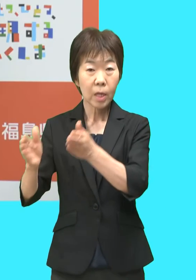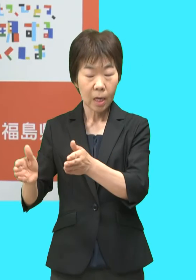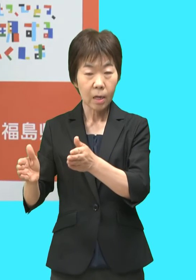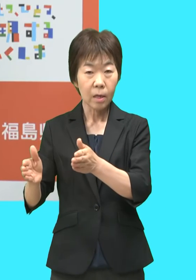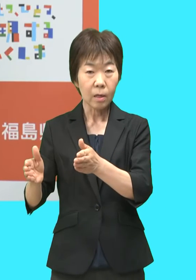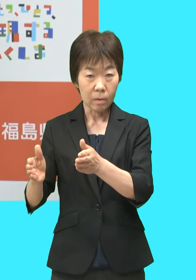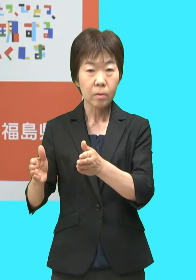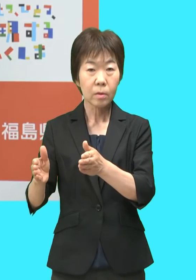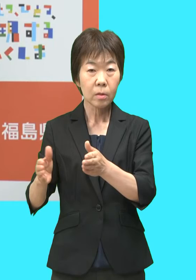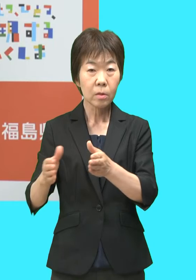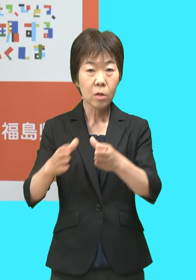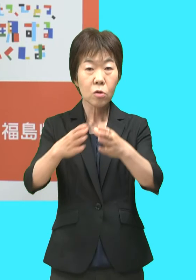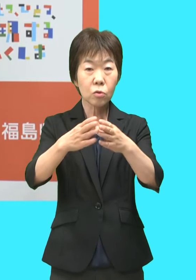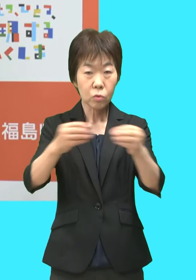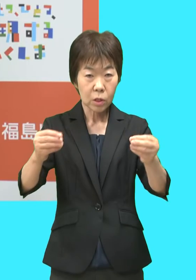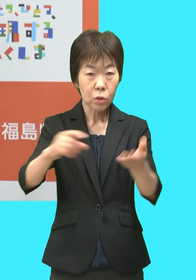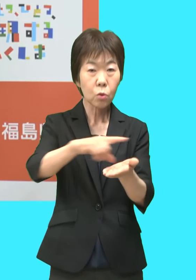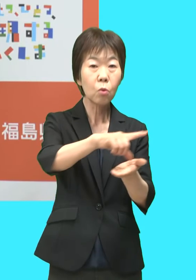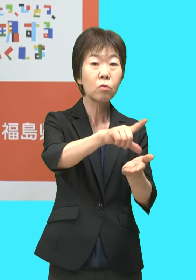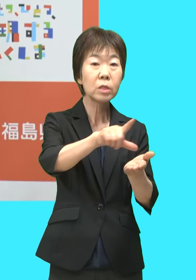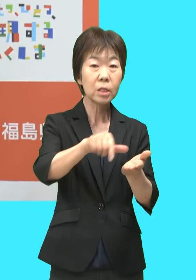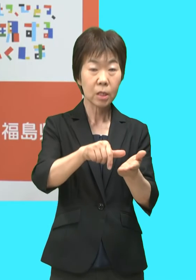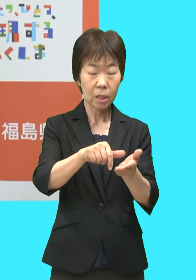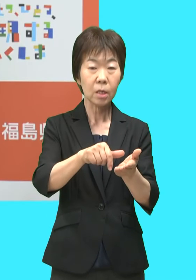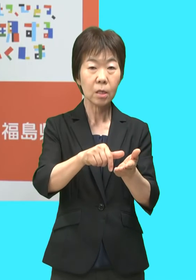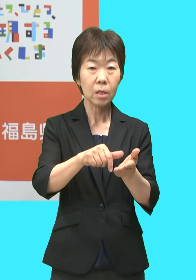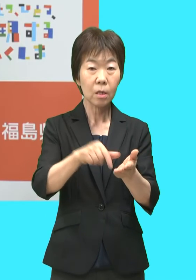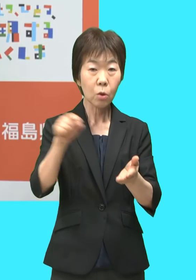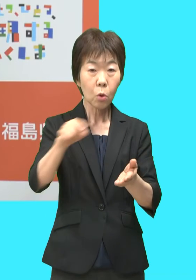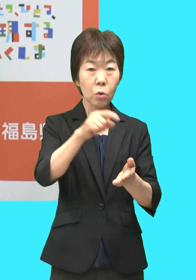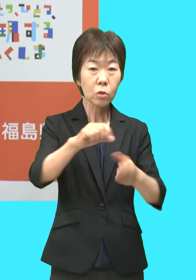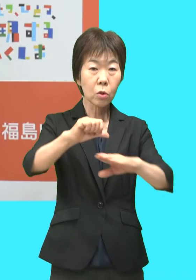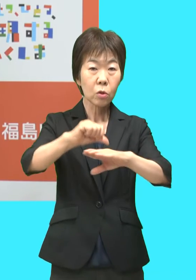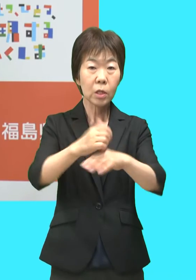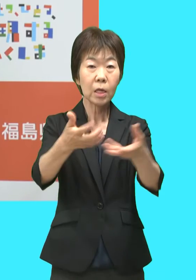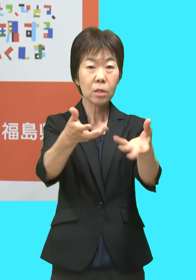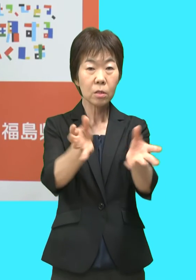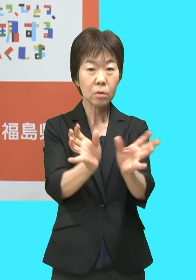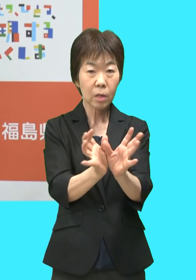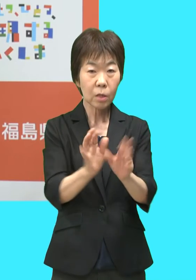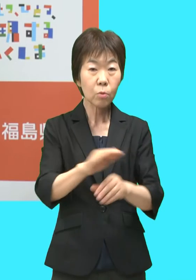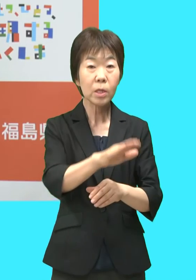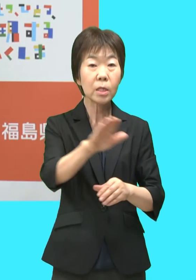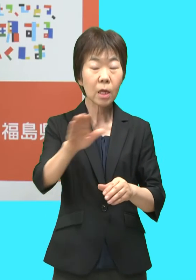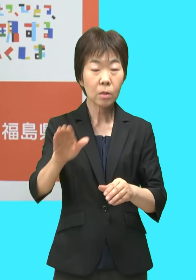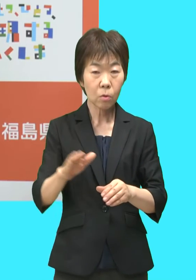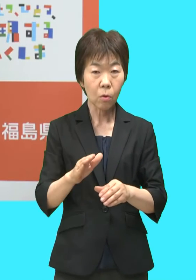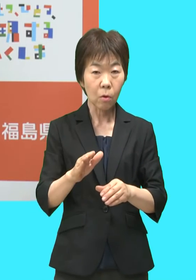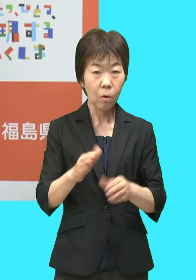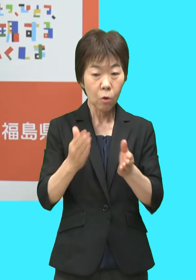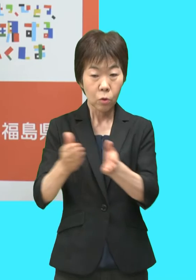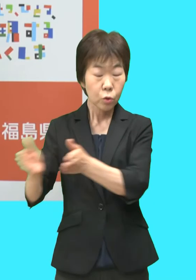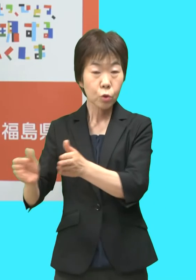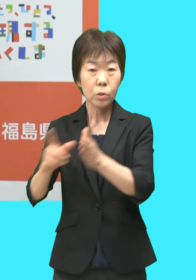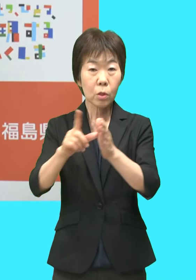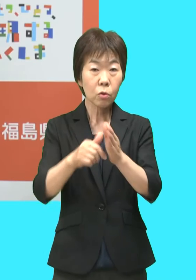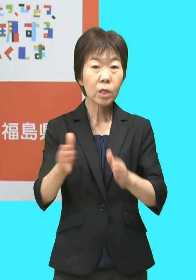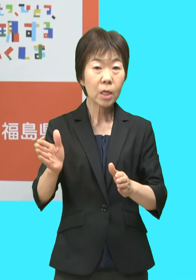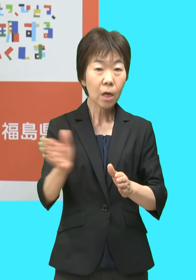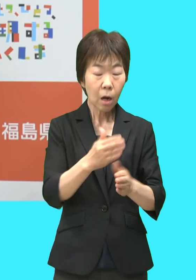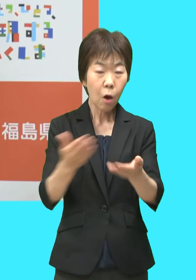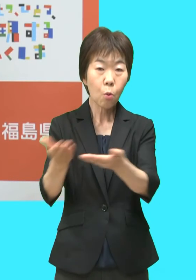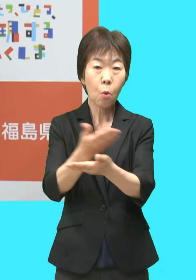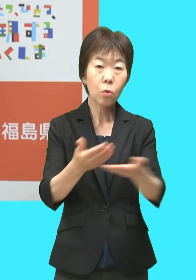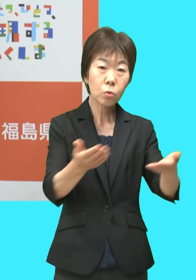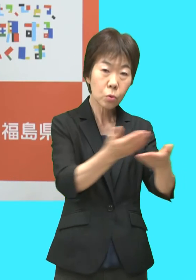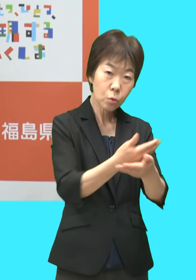各国と地域と、あるいはその国の選手団の方々とすでに準備段階から一定の交流を